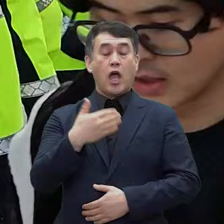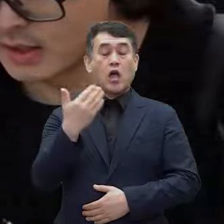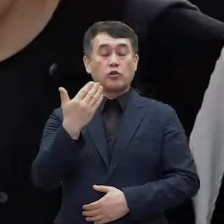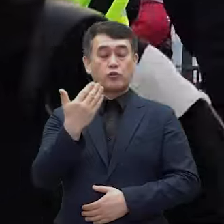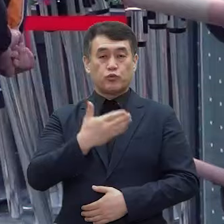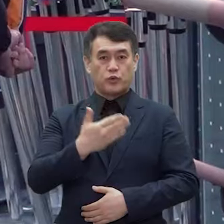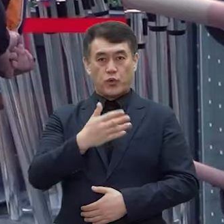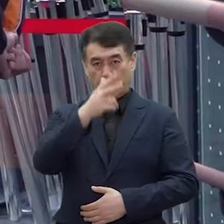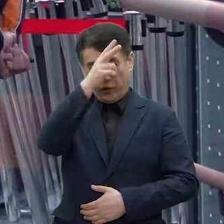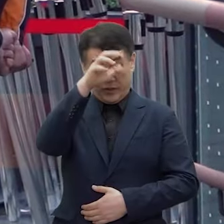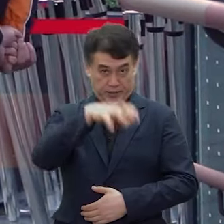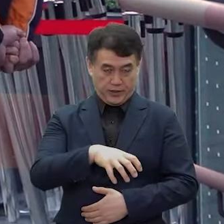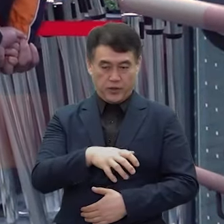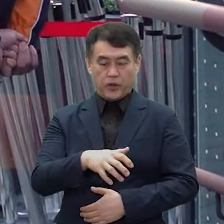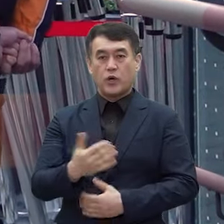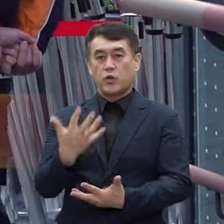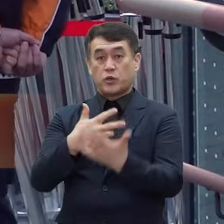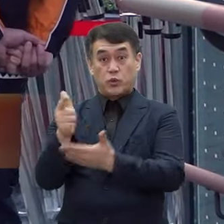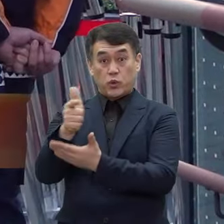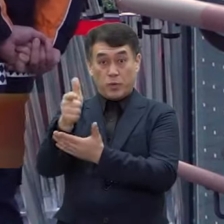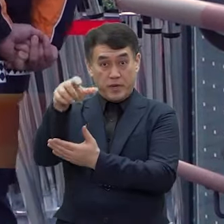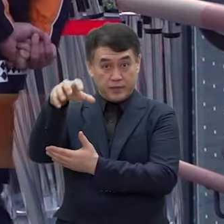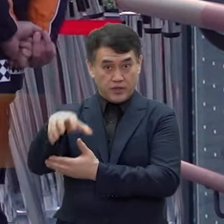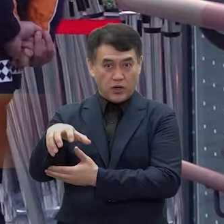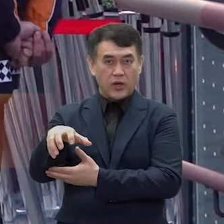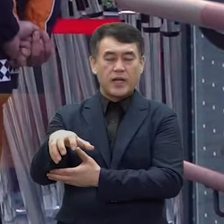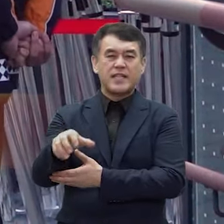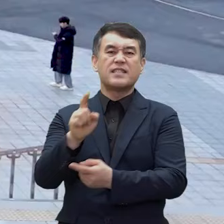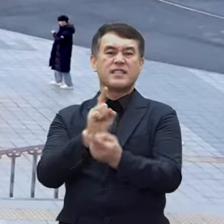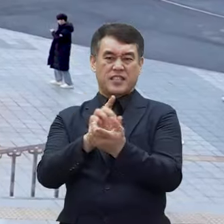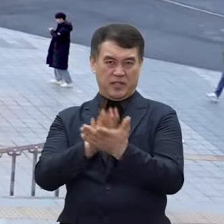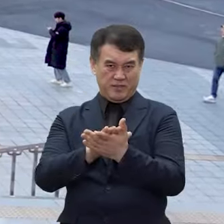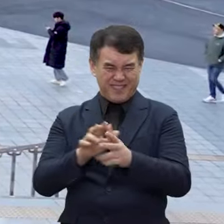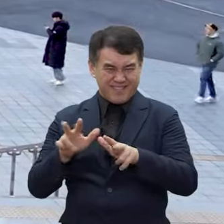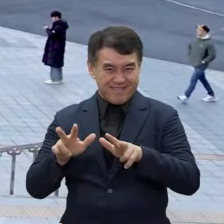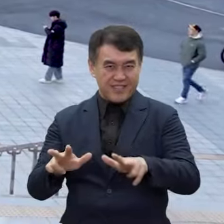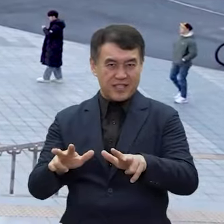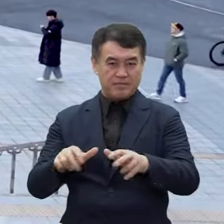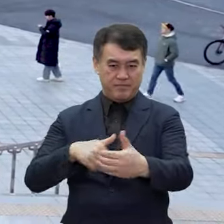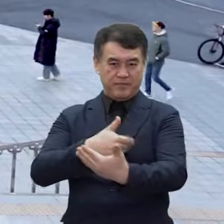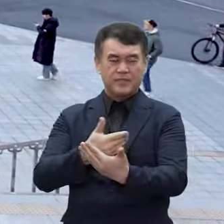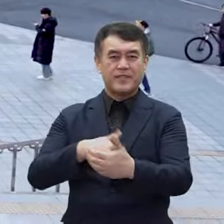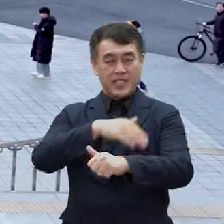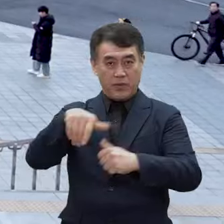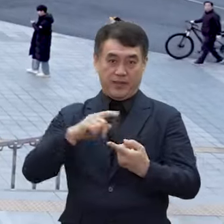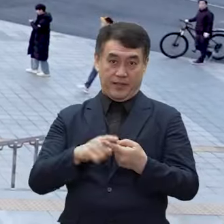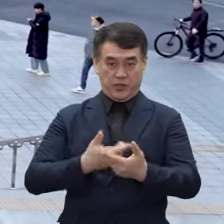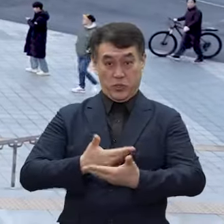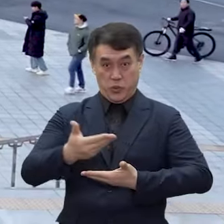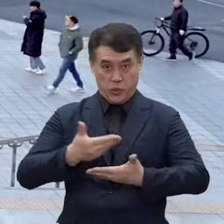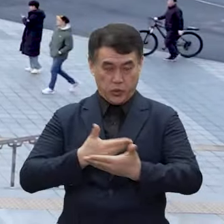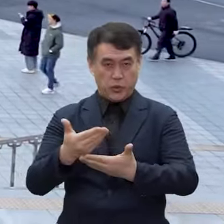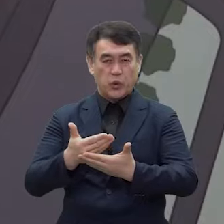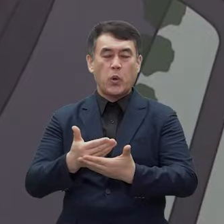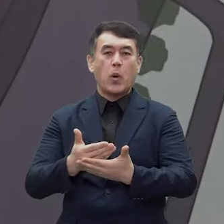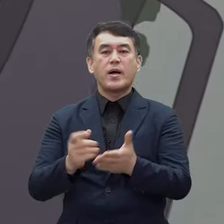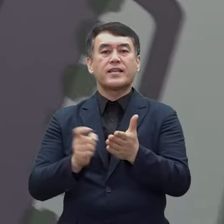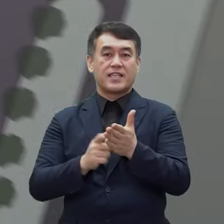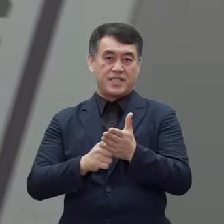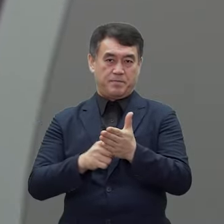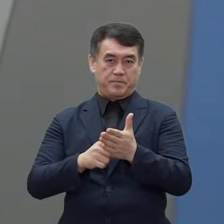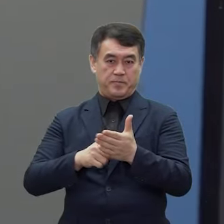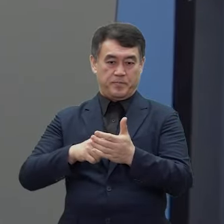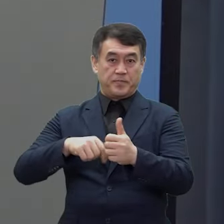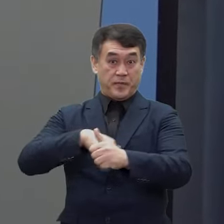구로소방서 등 유관 기관과 실시간으로 상황을 공유하고 긴급 상황 발생 시 신속하게 재난 안전 대책 본부를